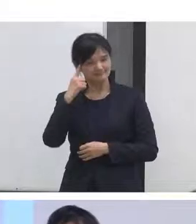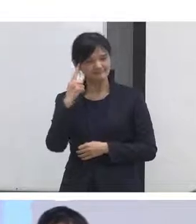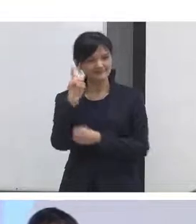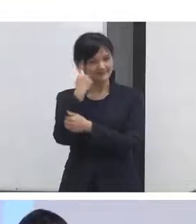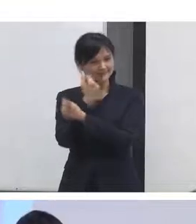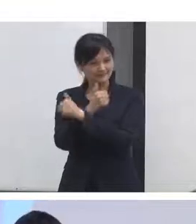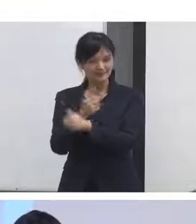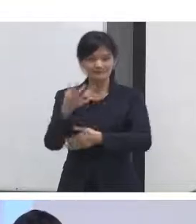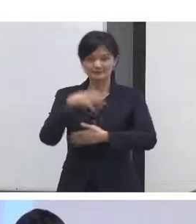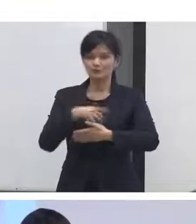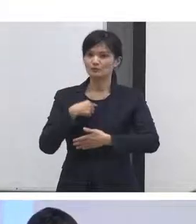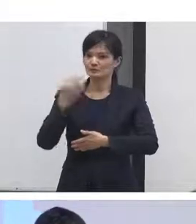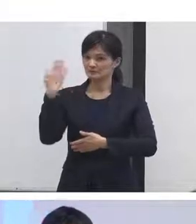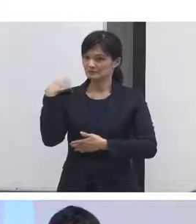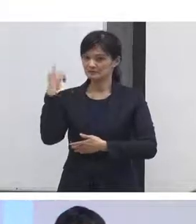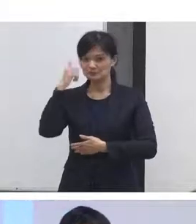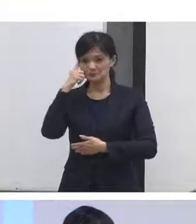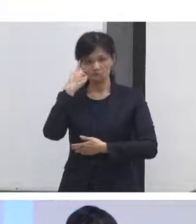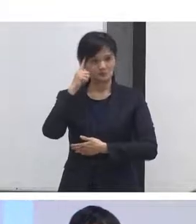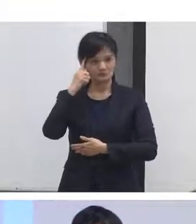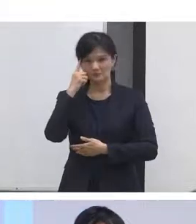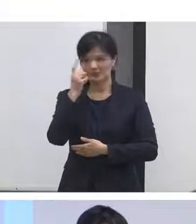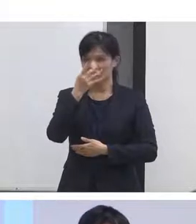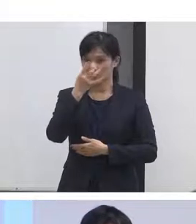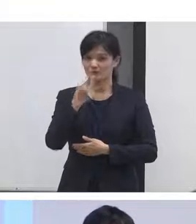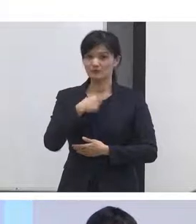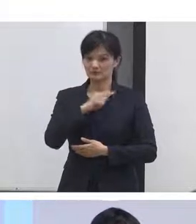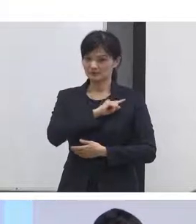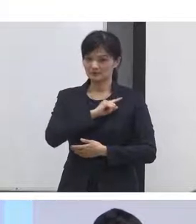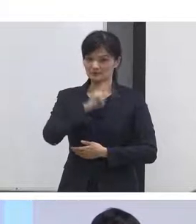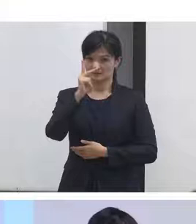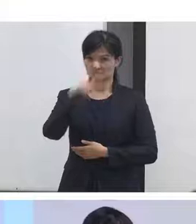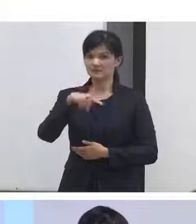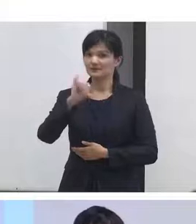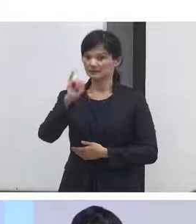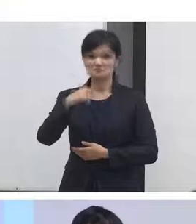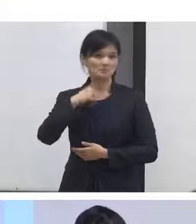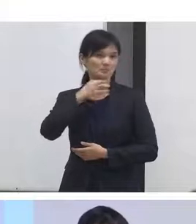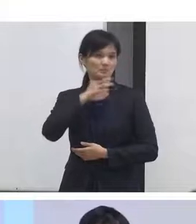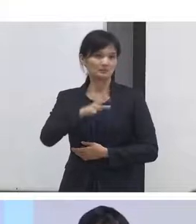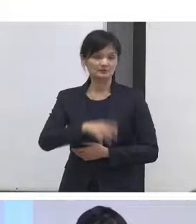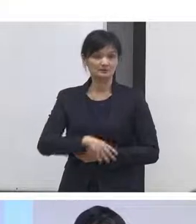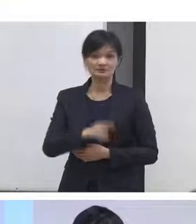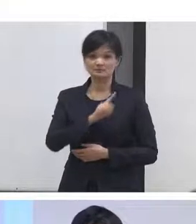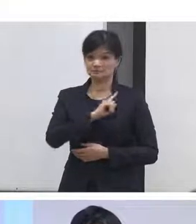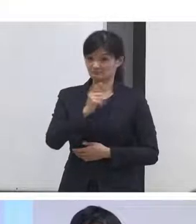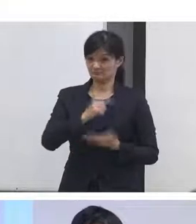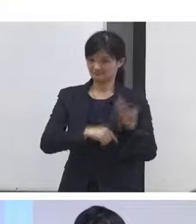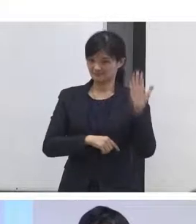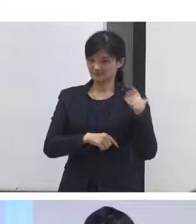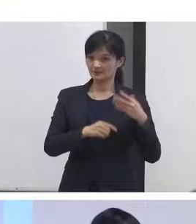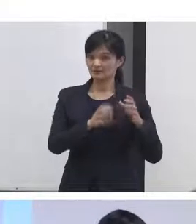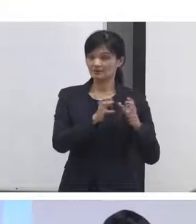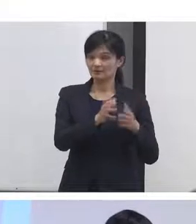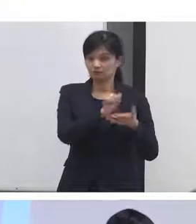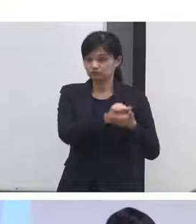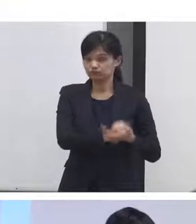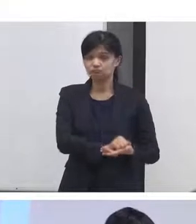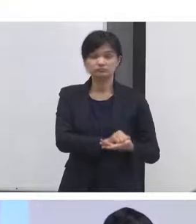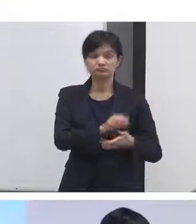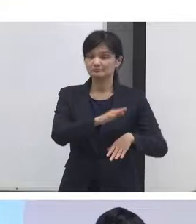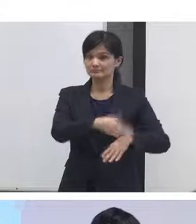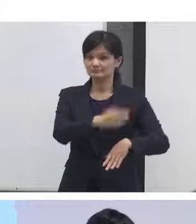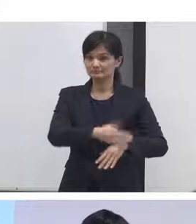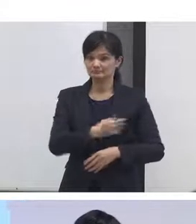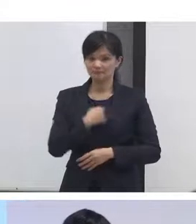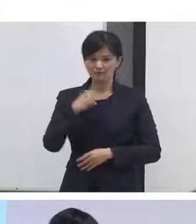自己也没有答案。就是我自己是个人是个非常反 KPI 主义的人，就是我是连在健身的时候连体重都不会去记录的。就是我觉得只要